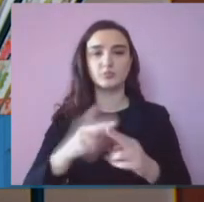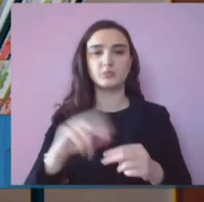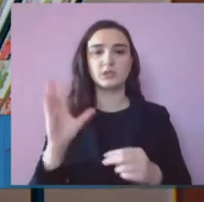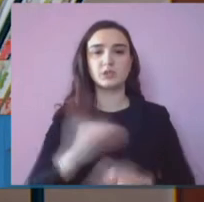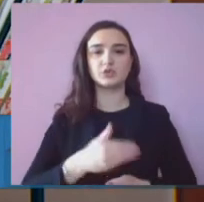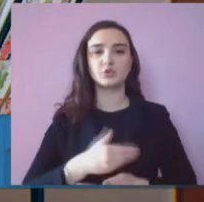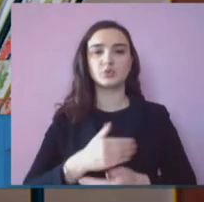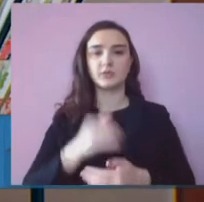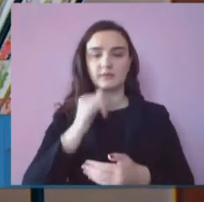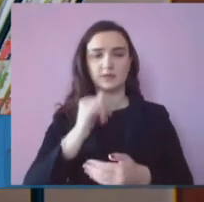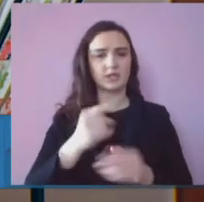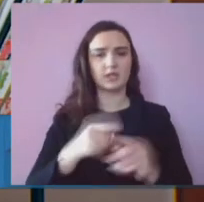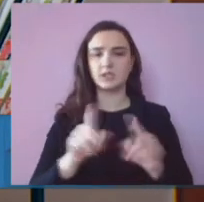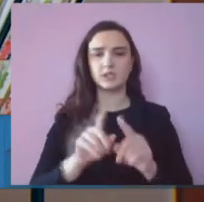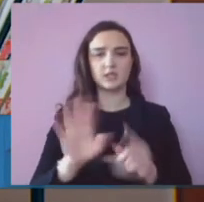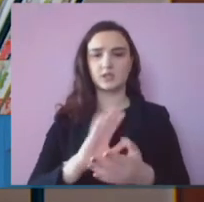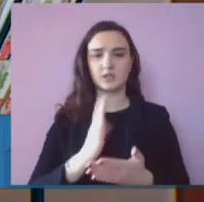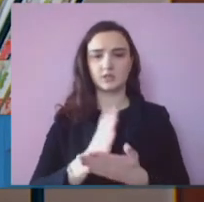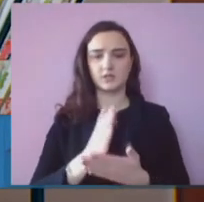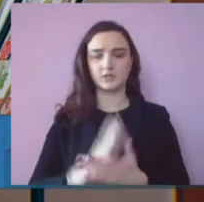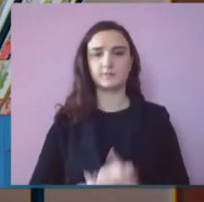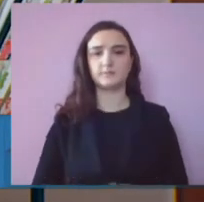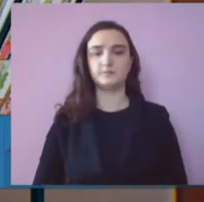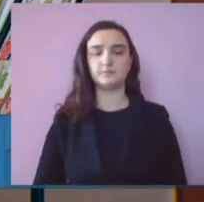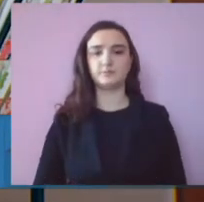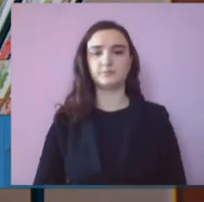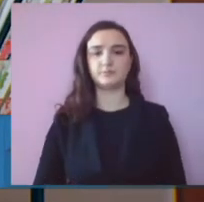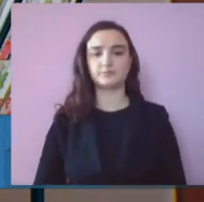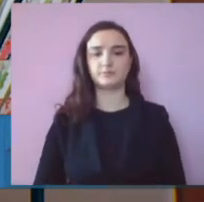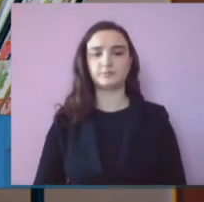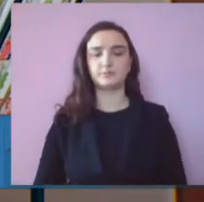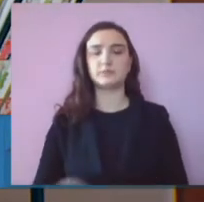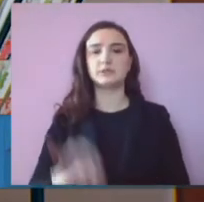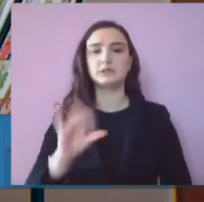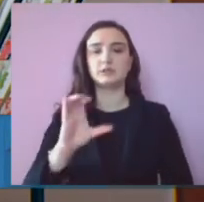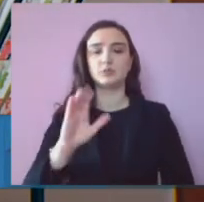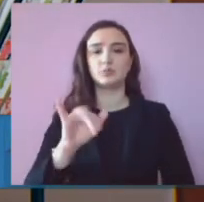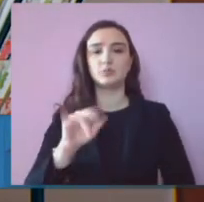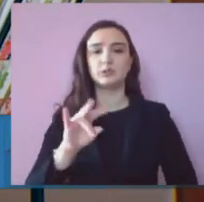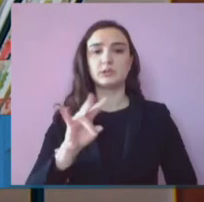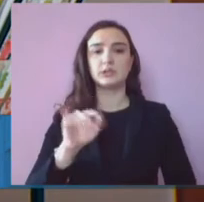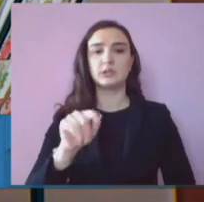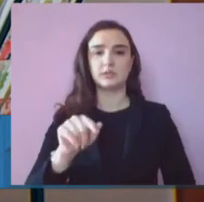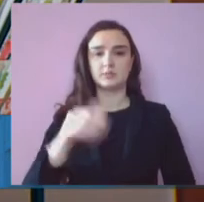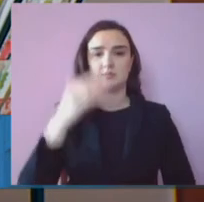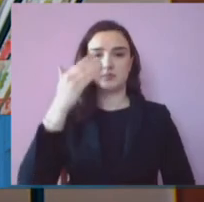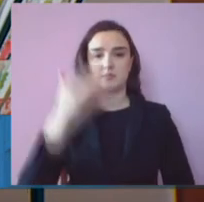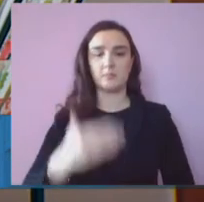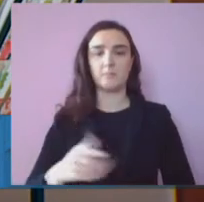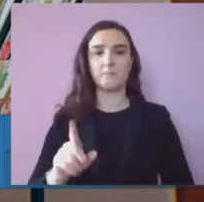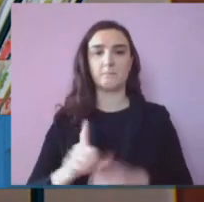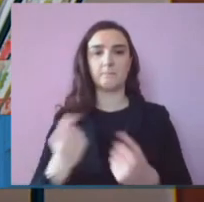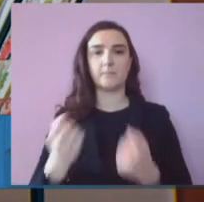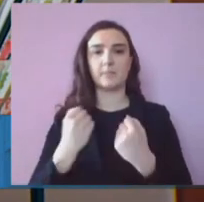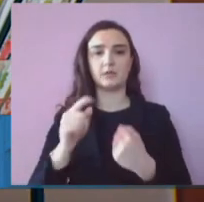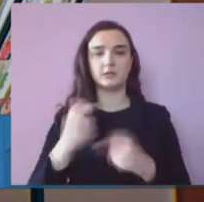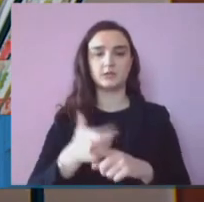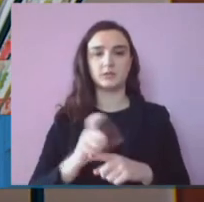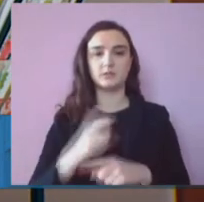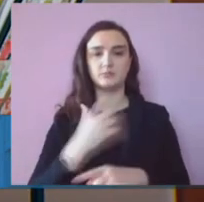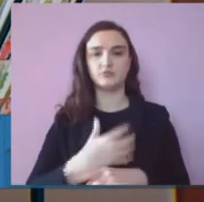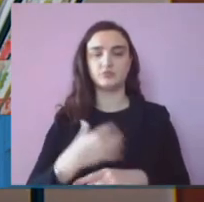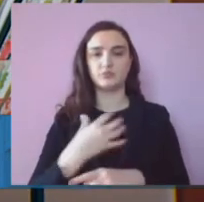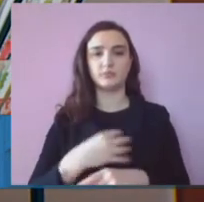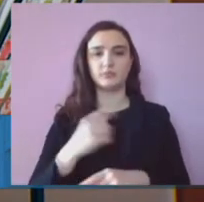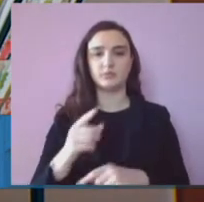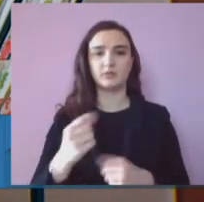არის ბატონებო ასე, არ არის ასე და ინსულინი არის ის ფარი, რომელიც ამ შემთხვევაში ჩვენ ძალიან მნიშვნელოვნად